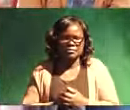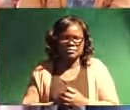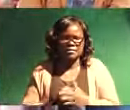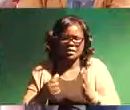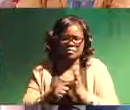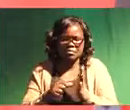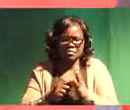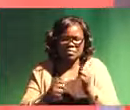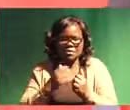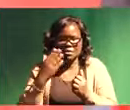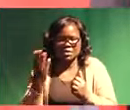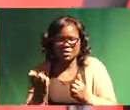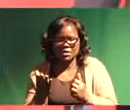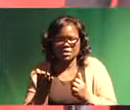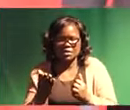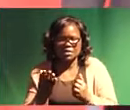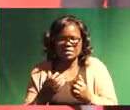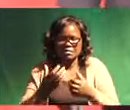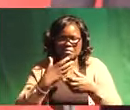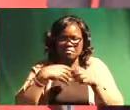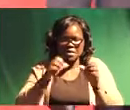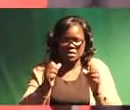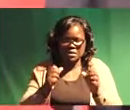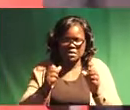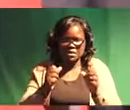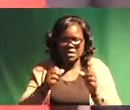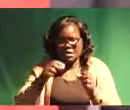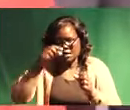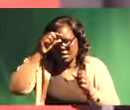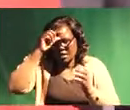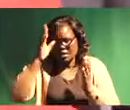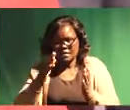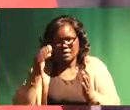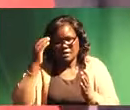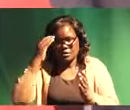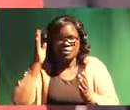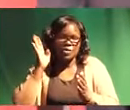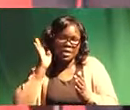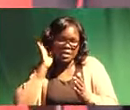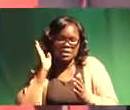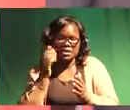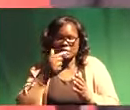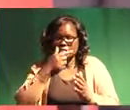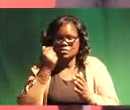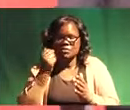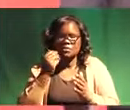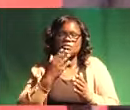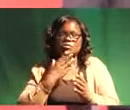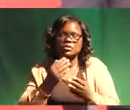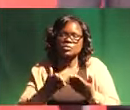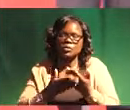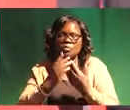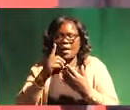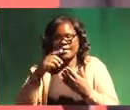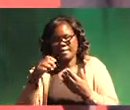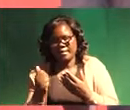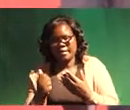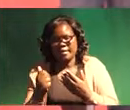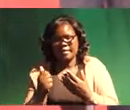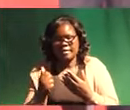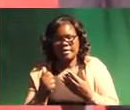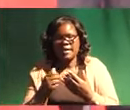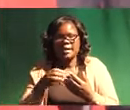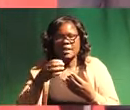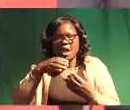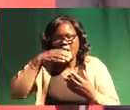Shida ile iko, Mr. President and our governor, I'm sure you are listening, kwa sababu nataka tusaidiane. Ni